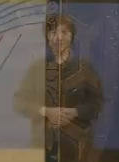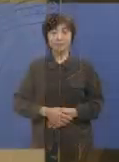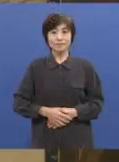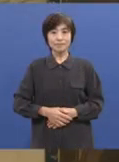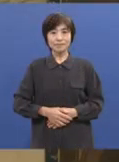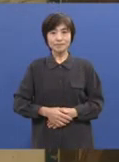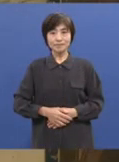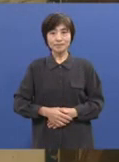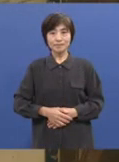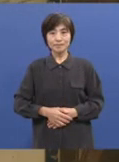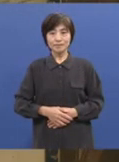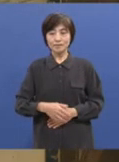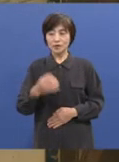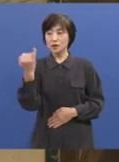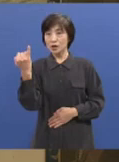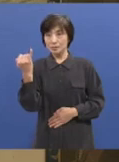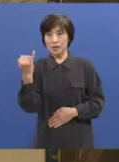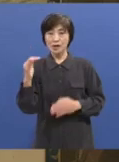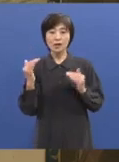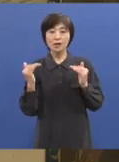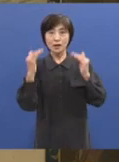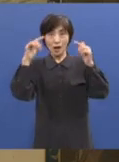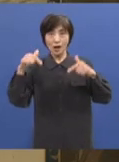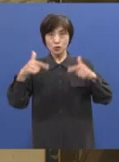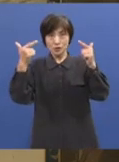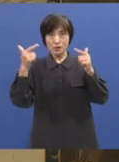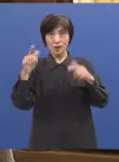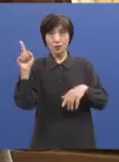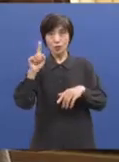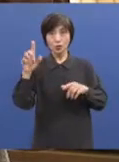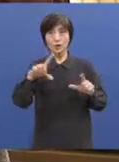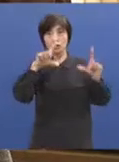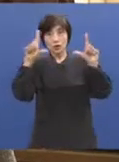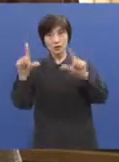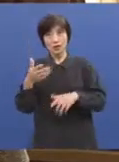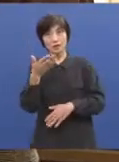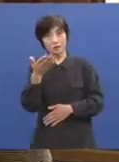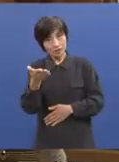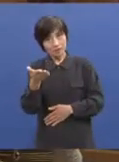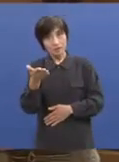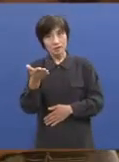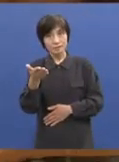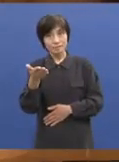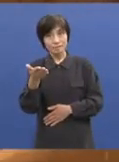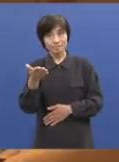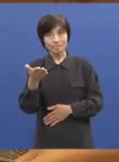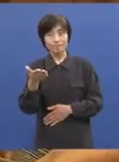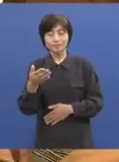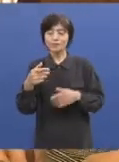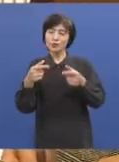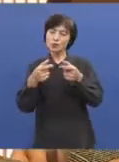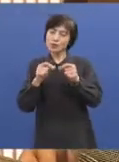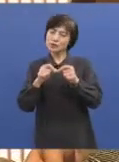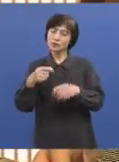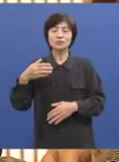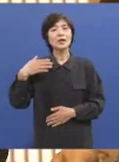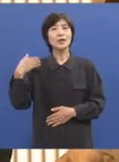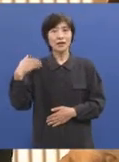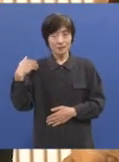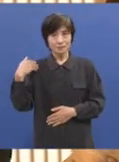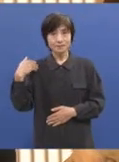伊勢姫は高槻でどのような暮らしをしていたんですか。 そうですね、まあ、詳しいことは分かりませんけ